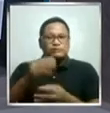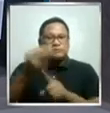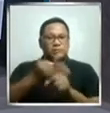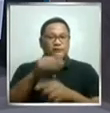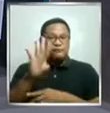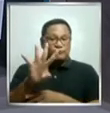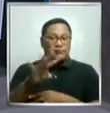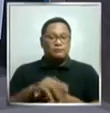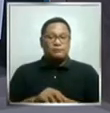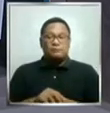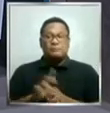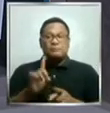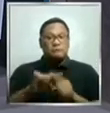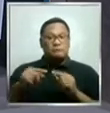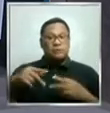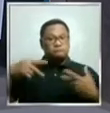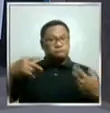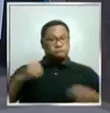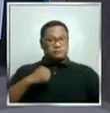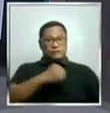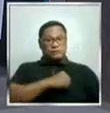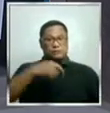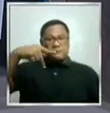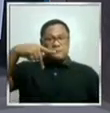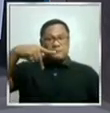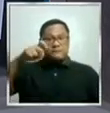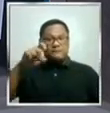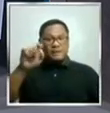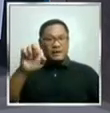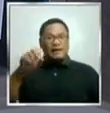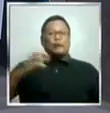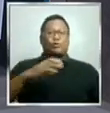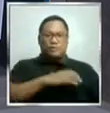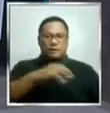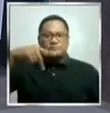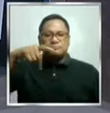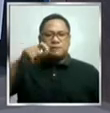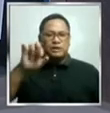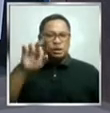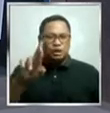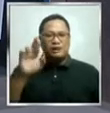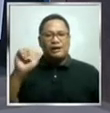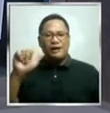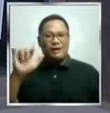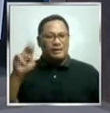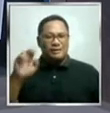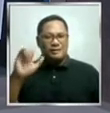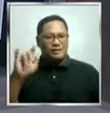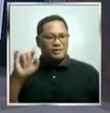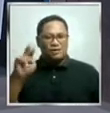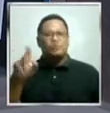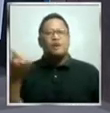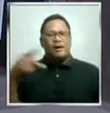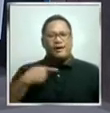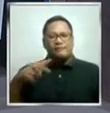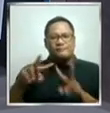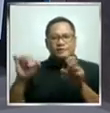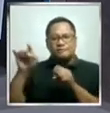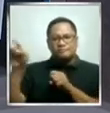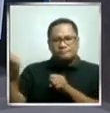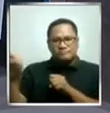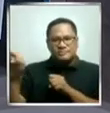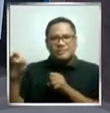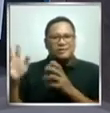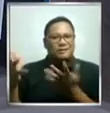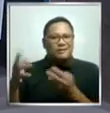ngayon ni House Speaker Alan Peter Cayetano ay magkakaroon ng pagtutuos sa ginawa ng NTC sa anyay